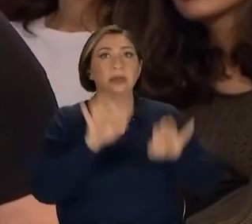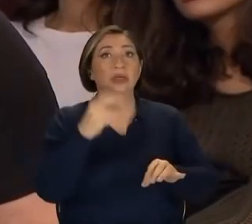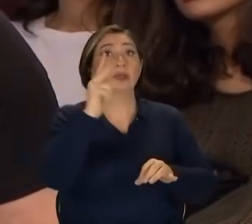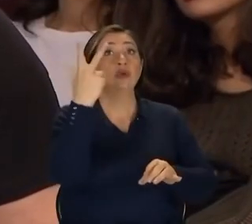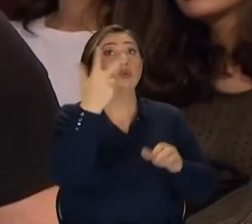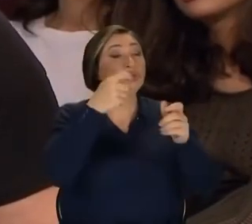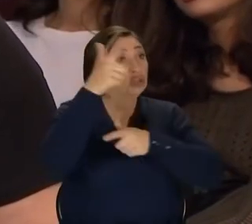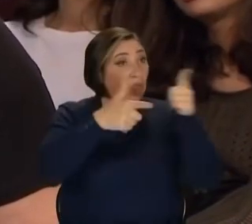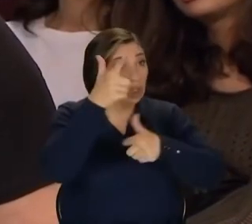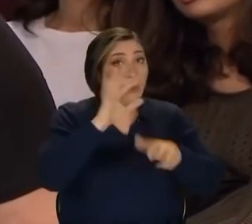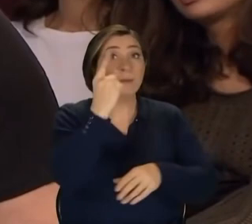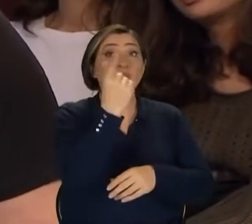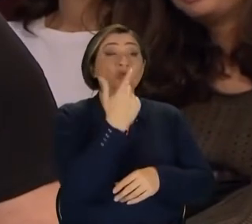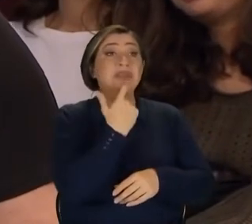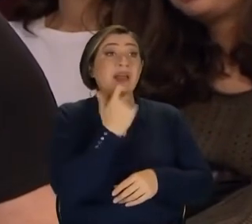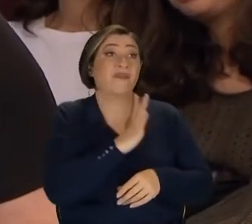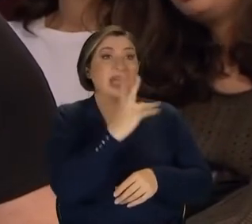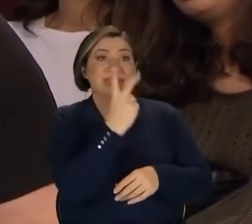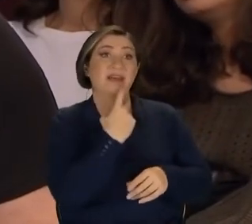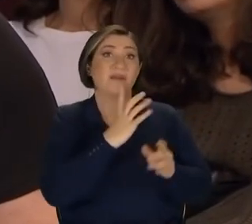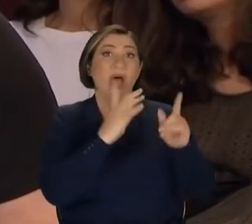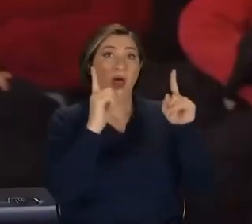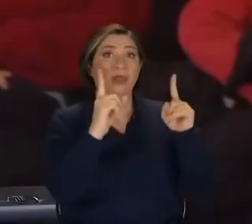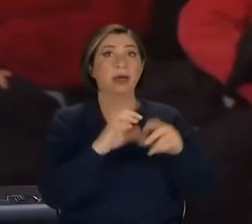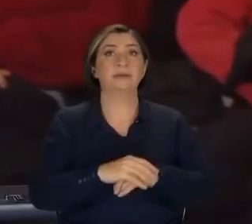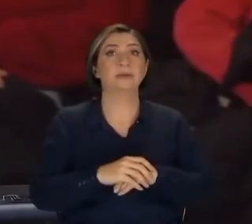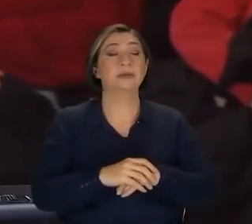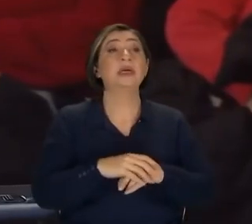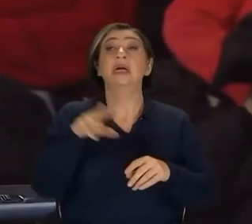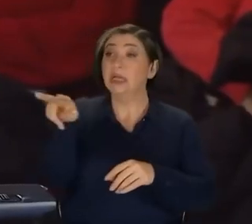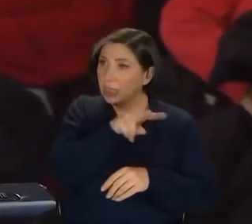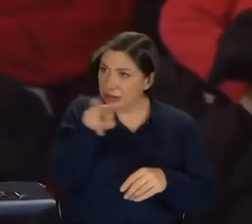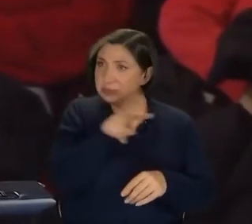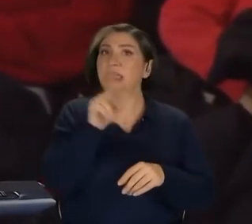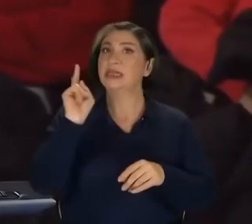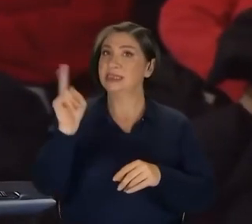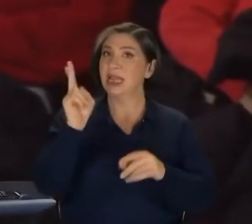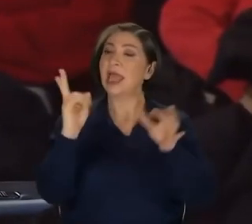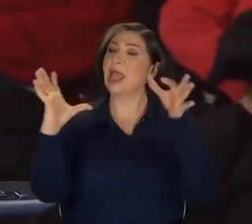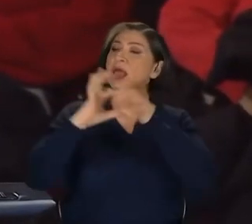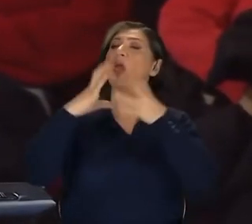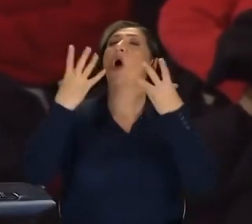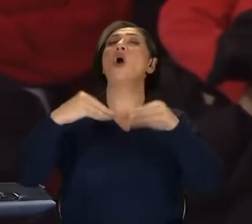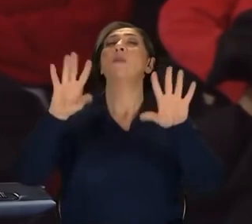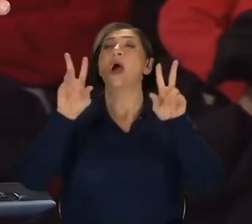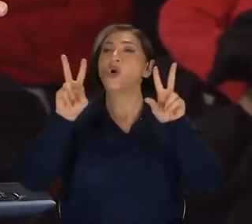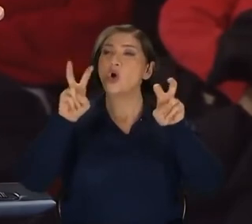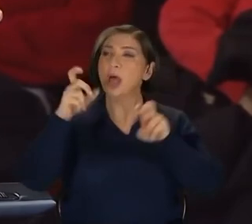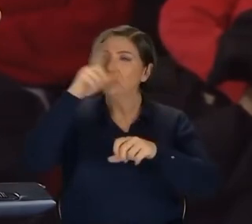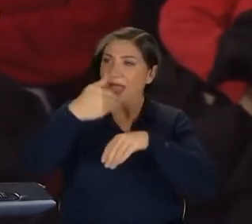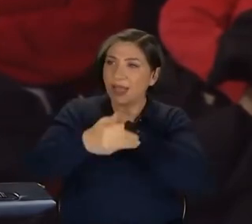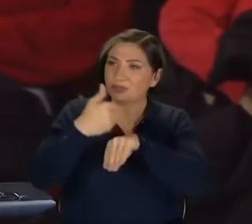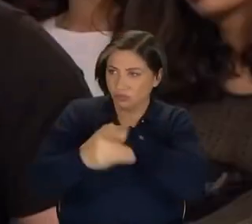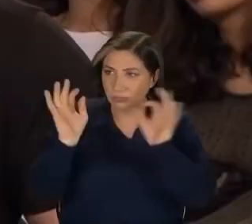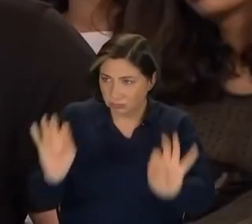çekildi. Ya gene 1,5 sene var, 2 sene var arada. Ve ikisinde de zaten seninle ilgili olmayan meselelerden dolayı